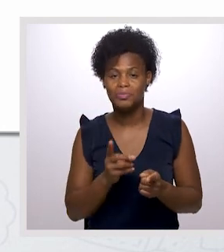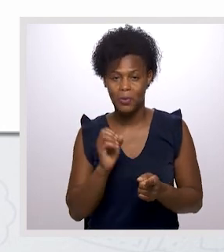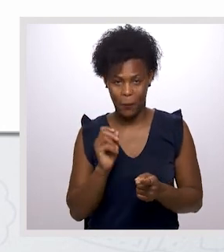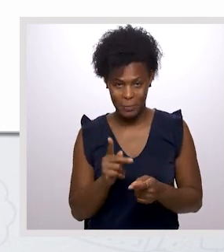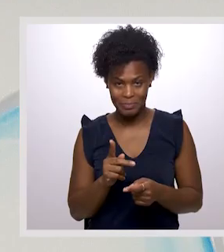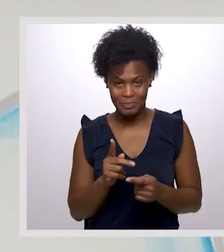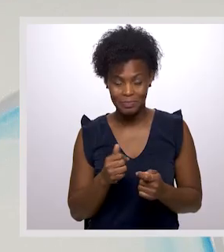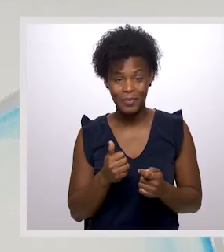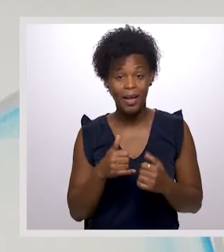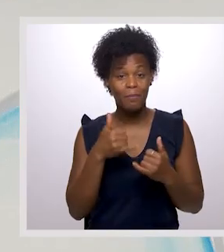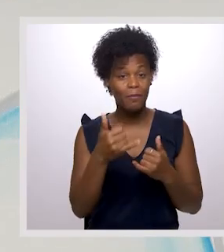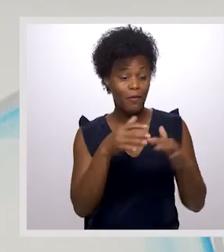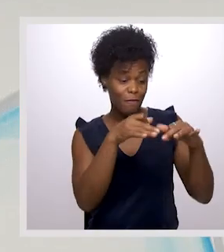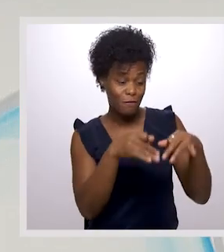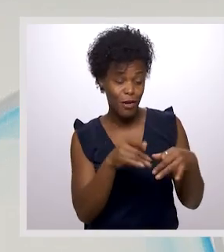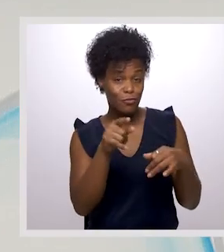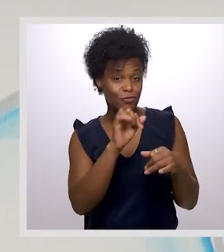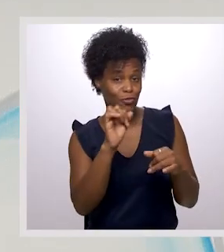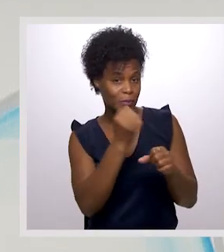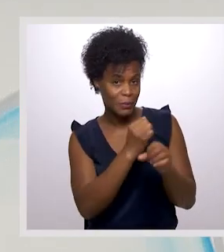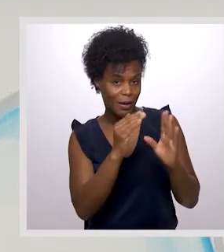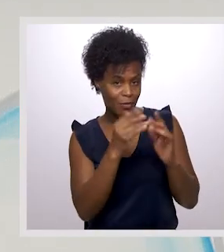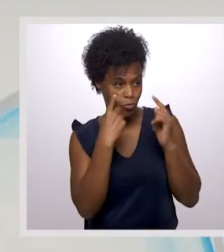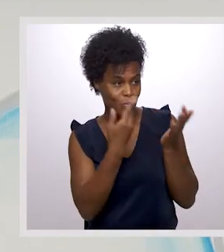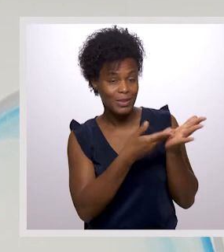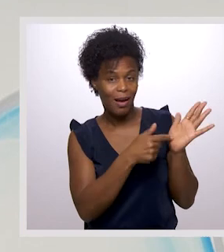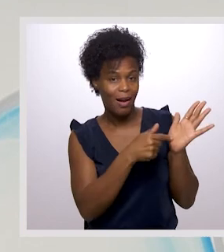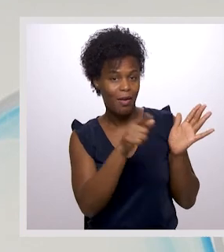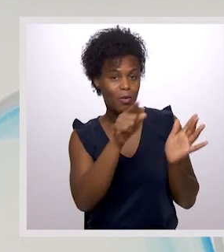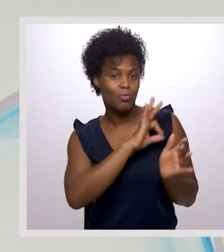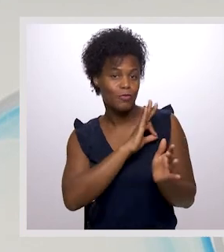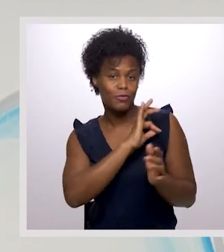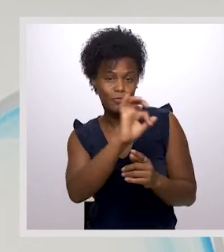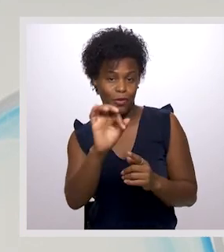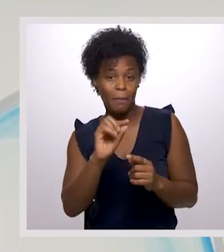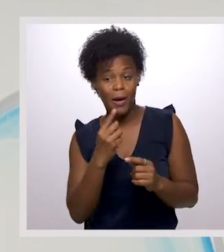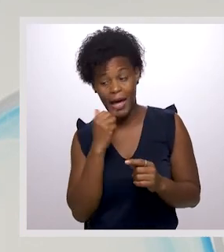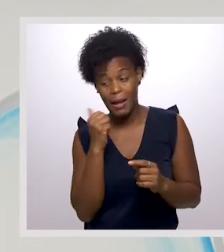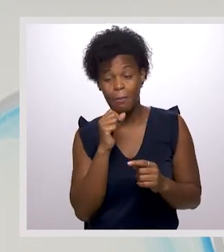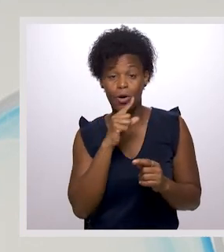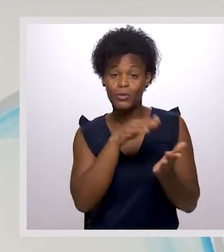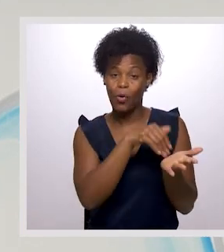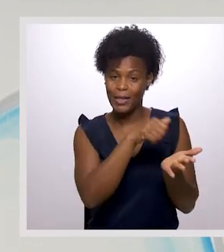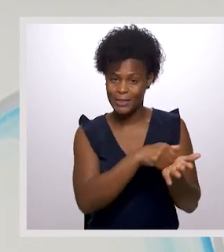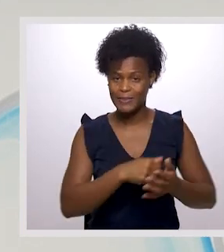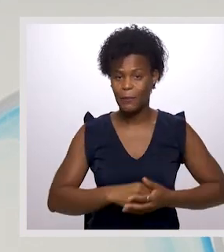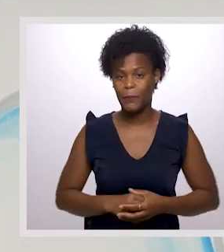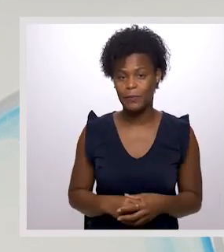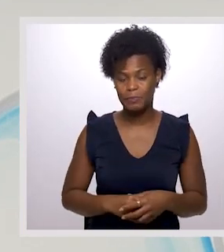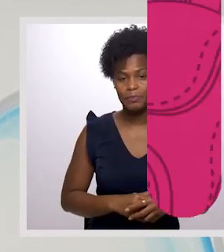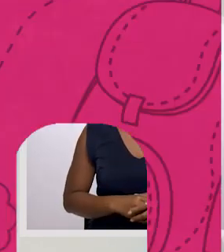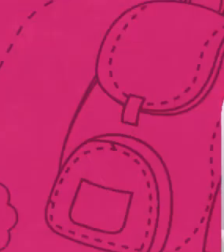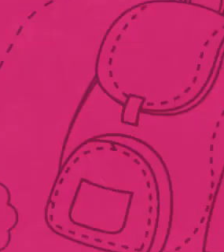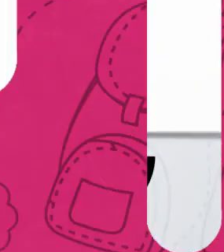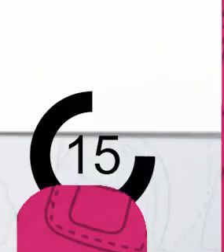D'accord? Et à la fin, vous montrez ce devoir au professeur pour qu'il puisse faire la correction.